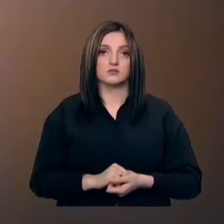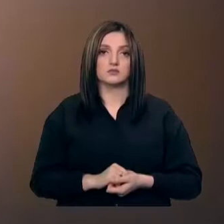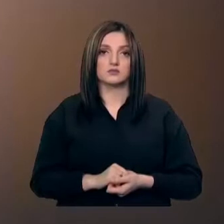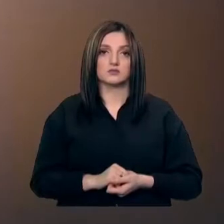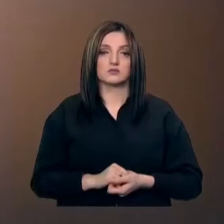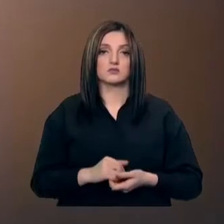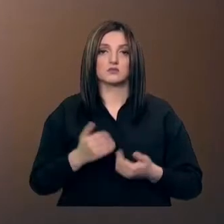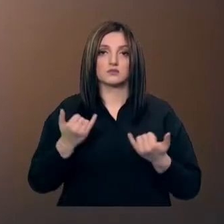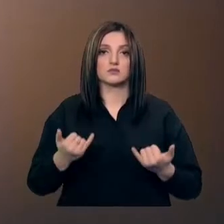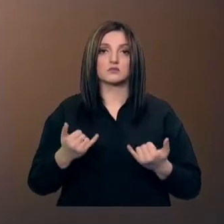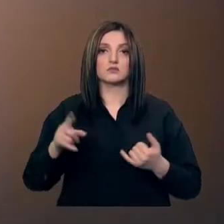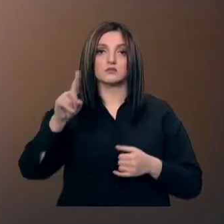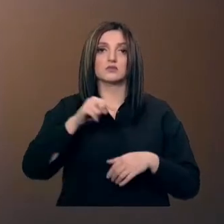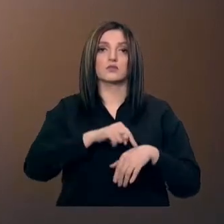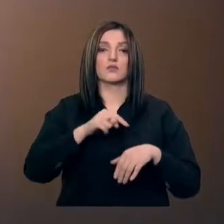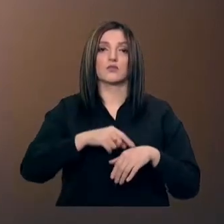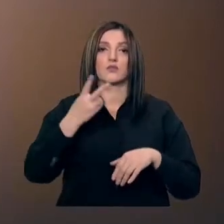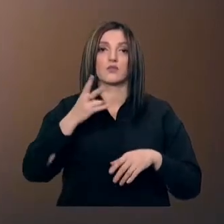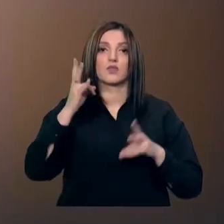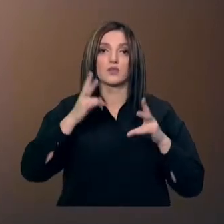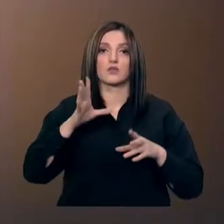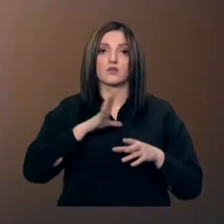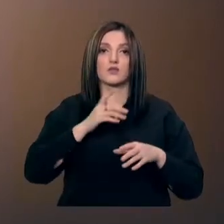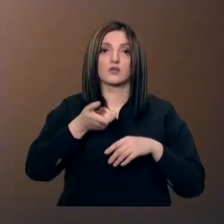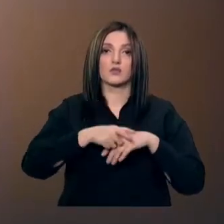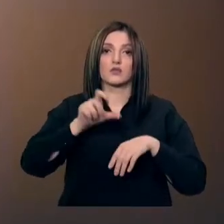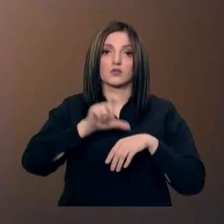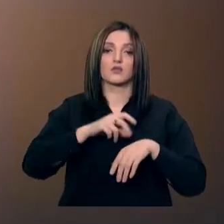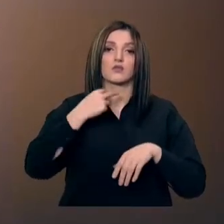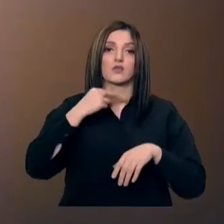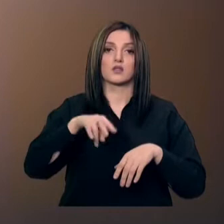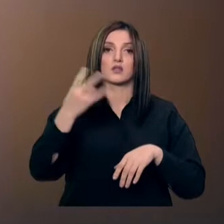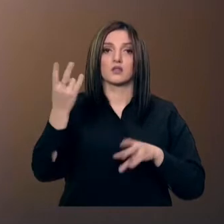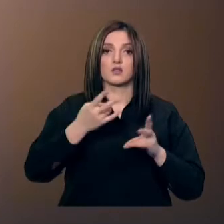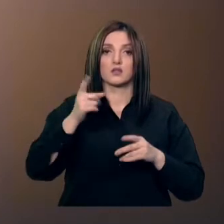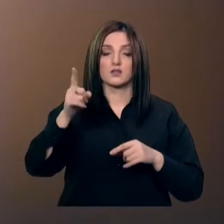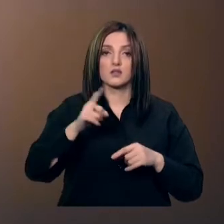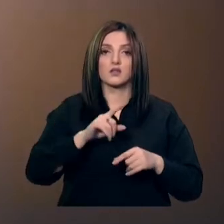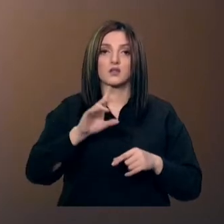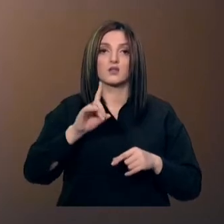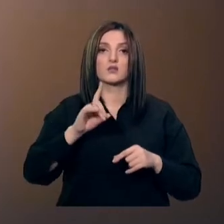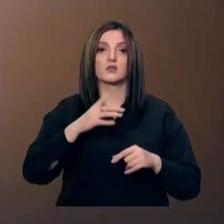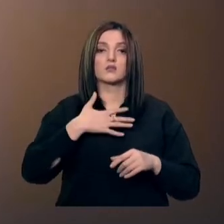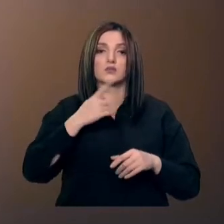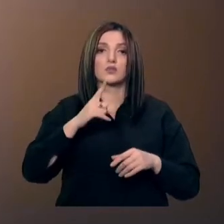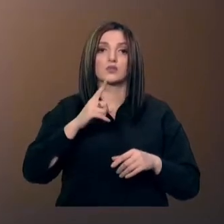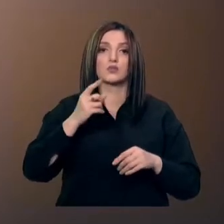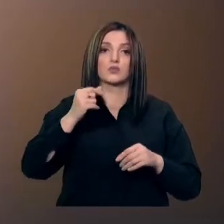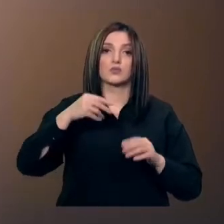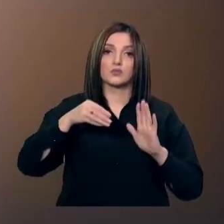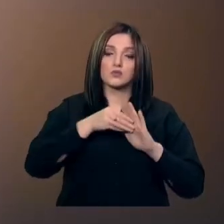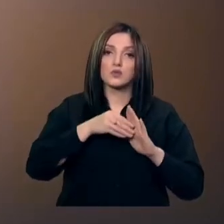Bu növ cinayətlər iki, hətta üç qat ağır cəzalandırılmalıdır. Cinayəti mənəvi və hüquqi məsuliyyətinə şübhəsiz